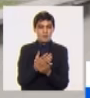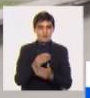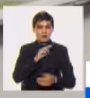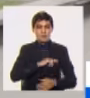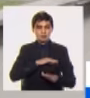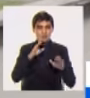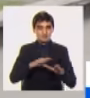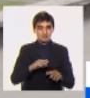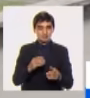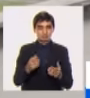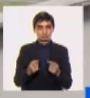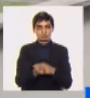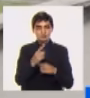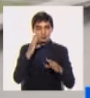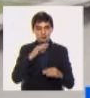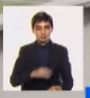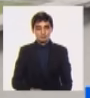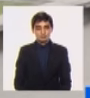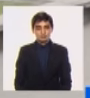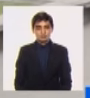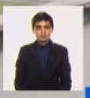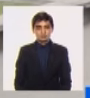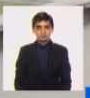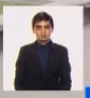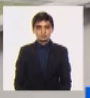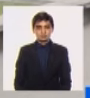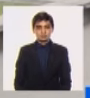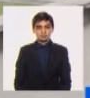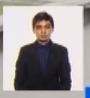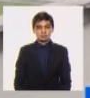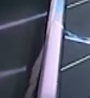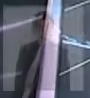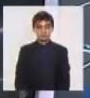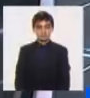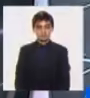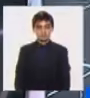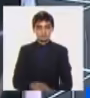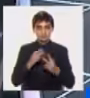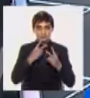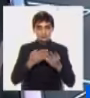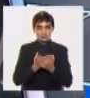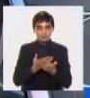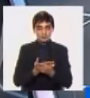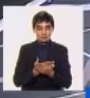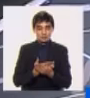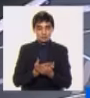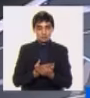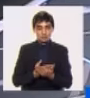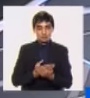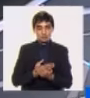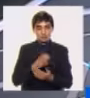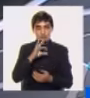мест откормили баев геннадий лукин информбюро алматы вы смотрите новости информбюро